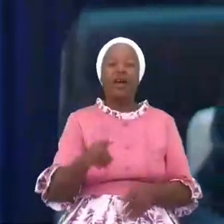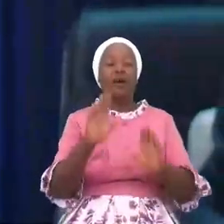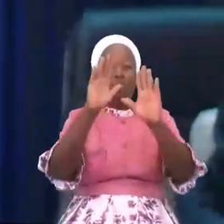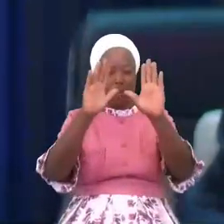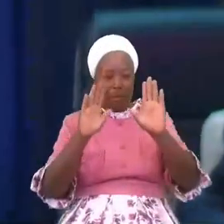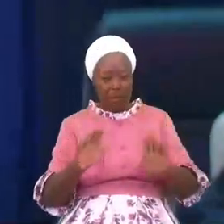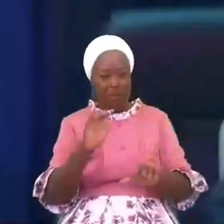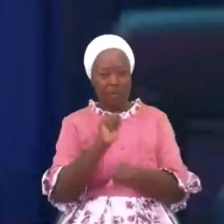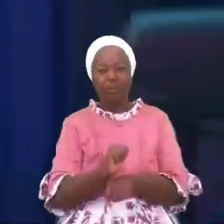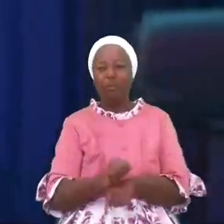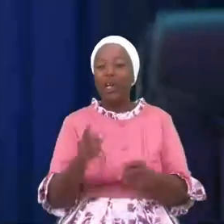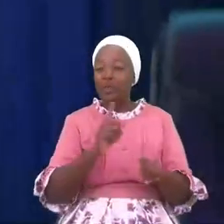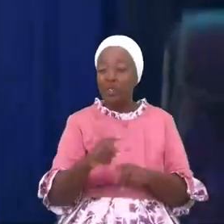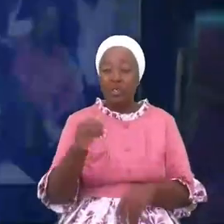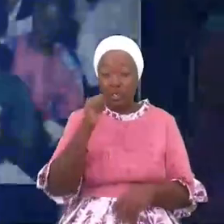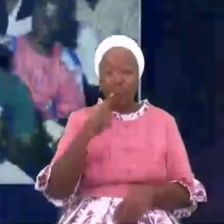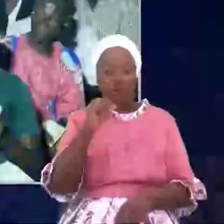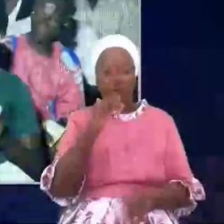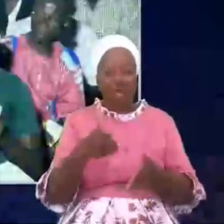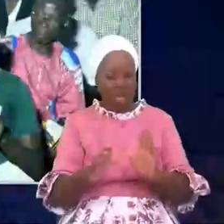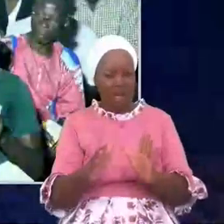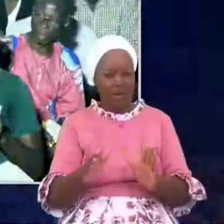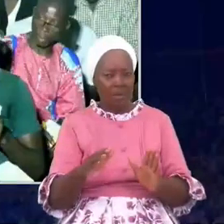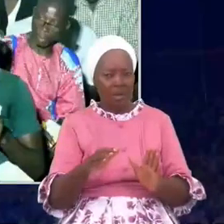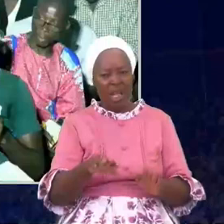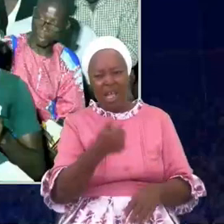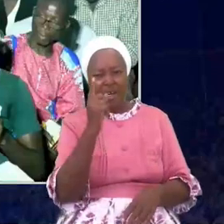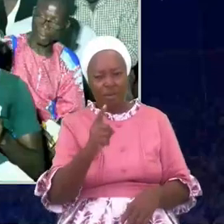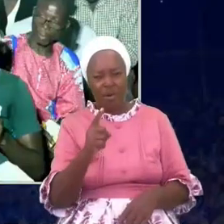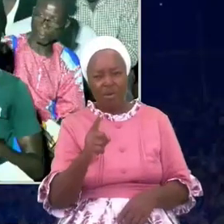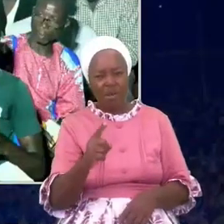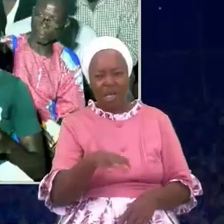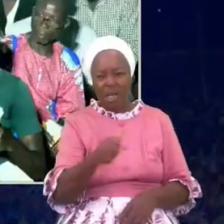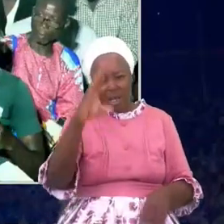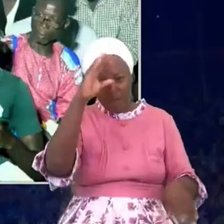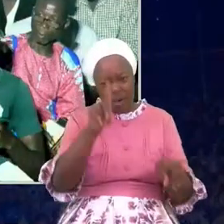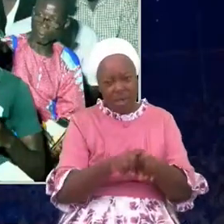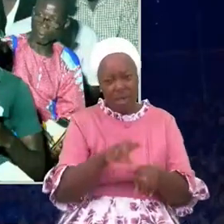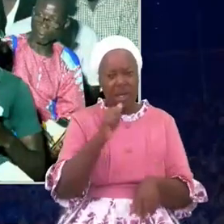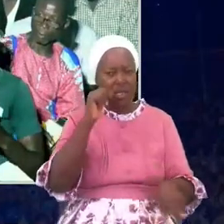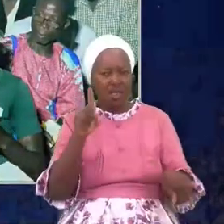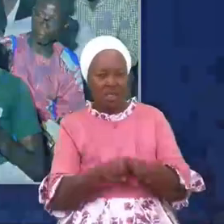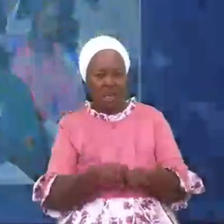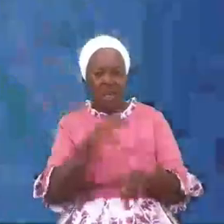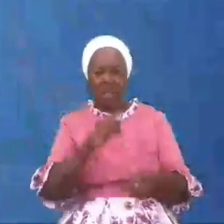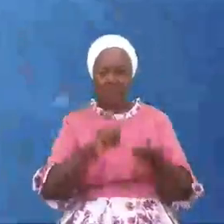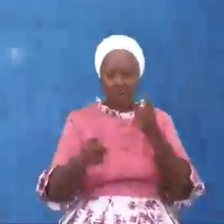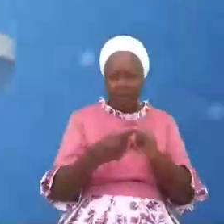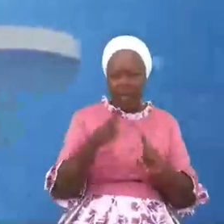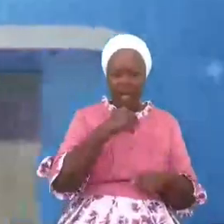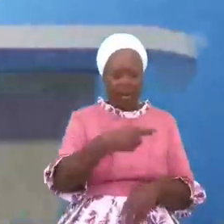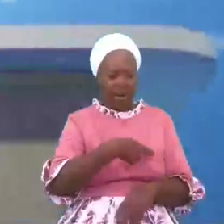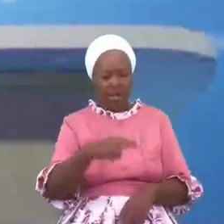à qui que ce soit, elle n'a pas permis à un frère, à une soeur, à un parent, à un